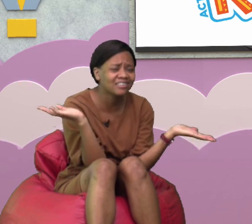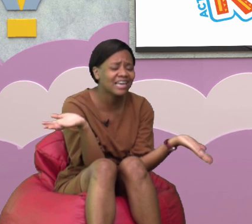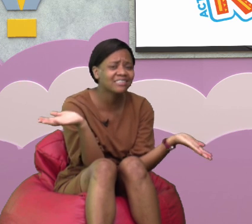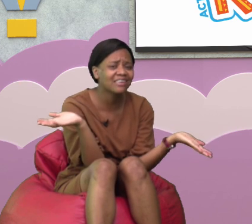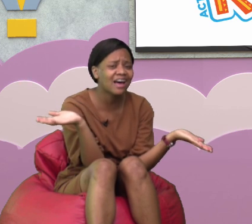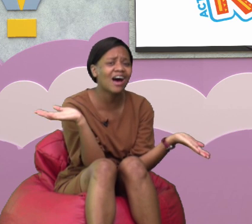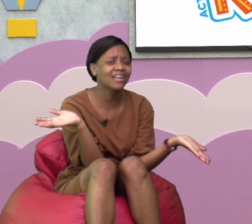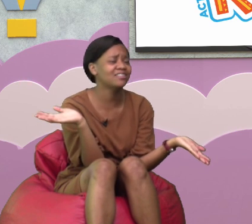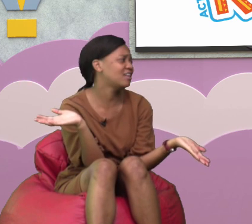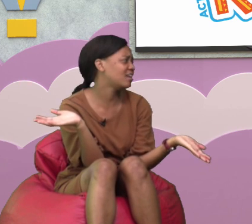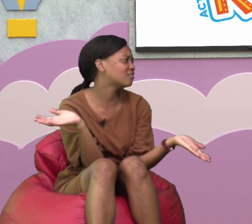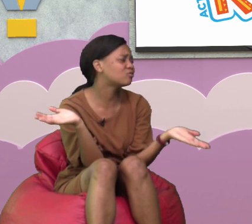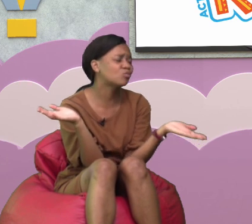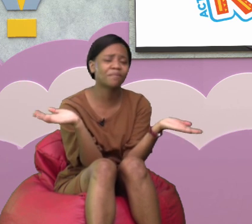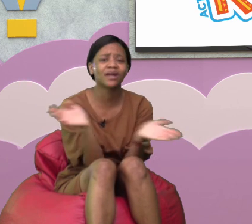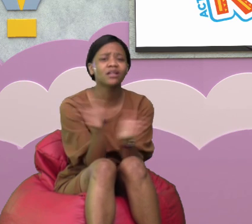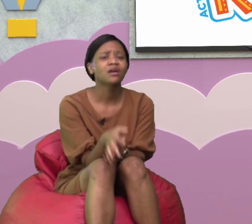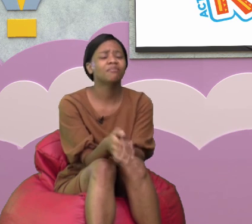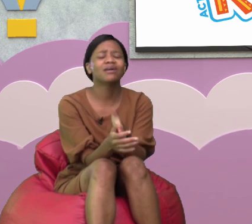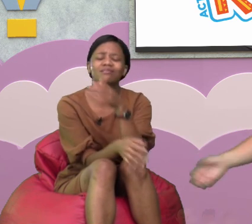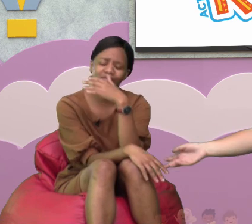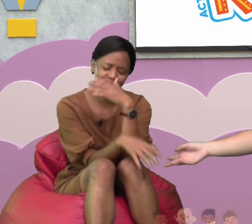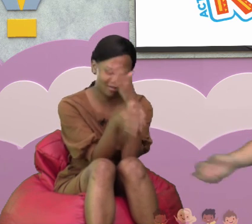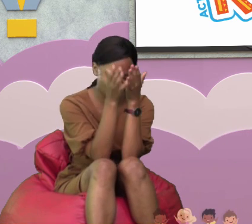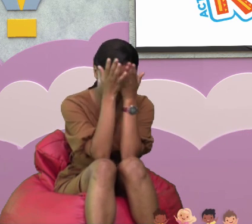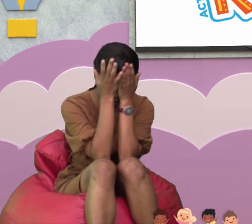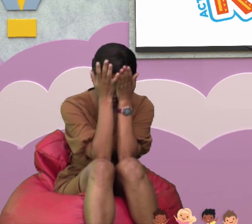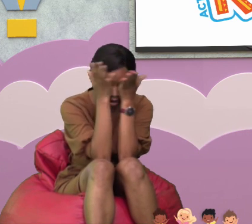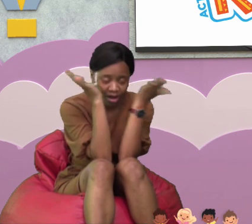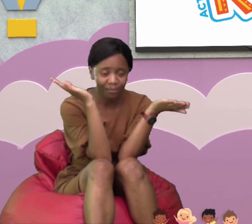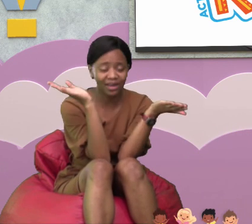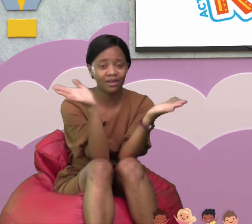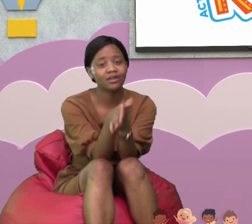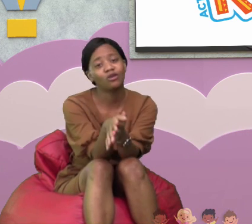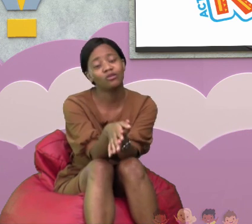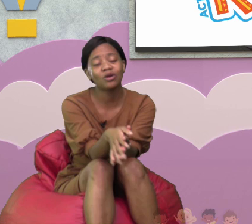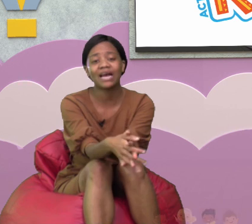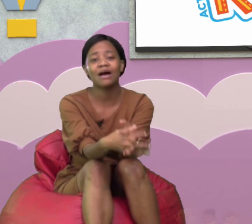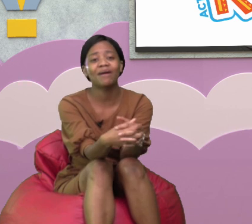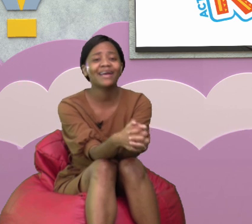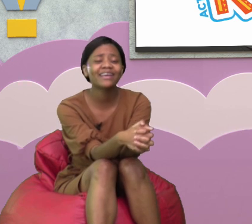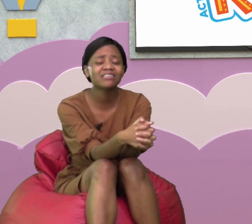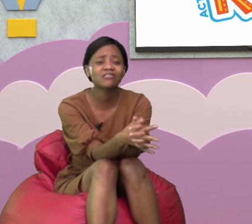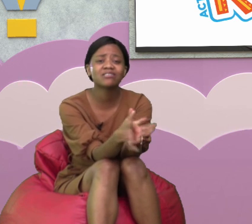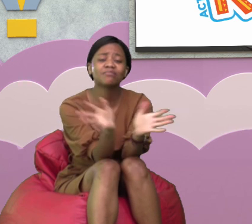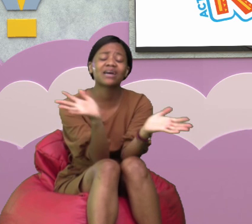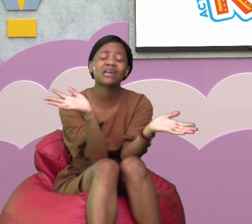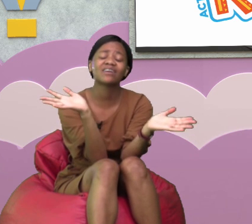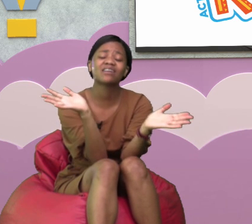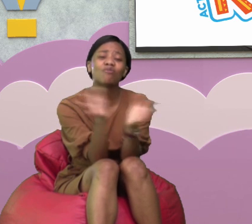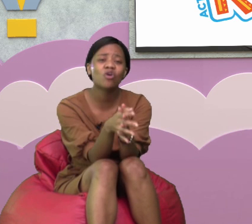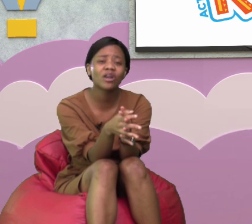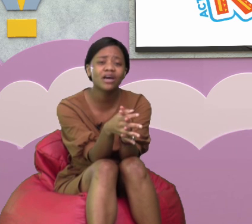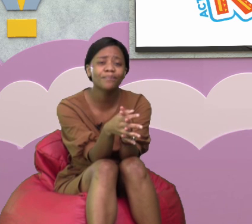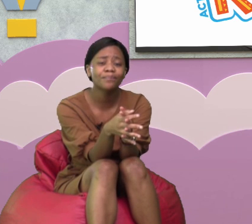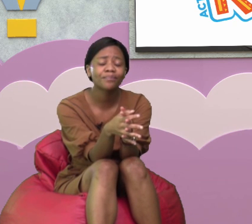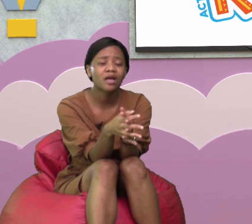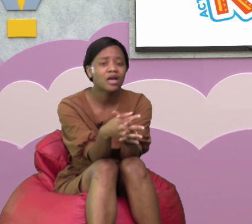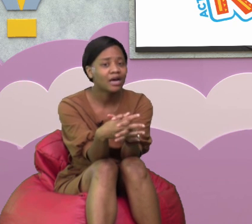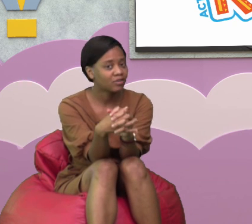klaar is gehad. Ja, Dit dit is so net pret. klaar. Maar nou toe ja, maatjies, ons sien mekaar weer